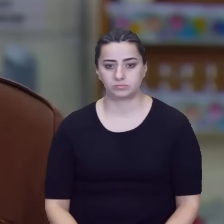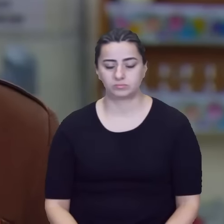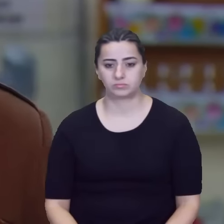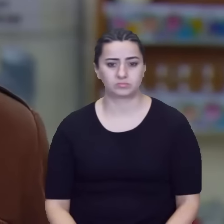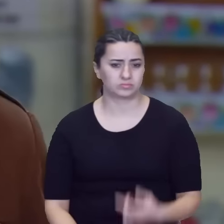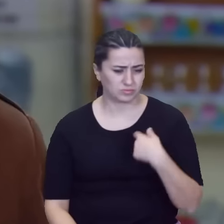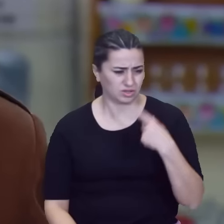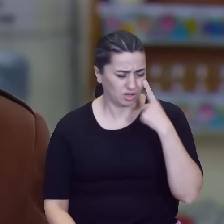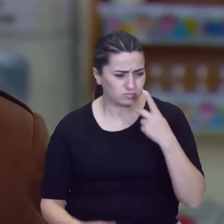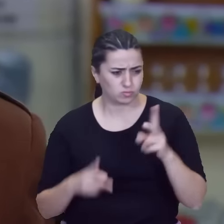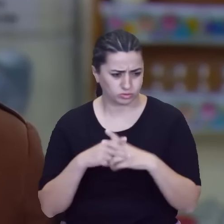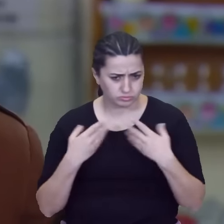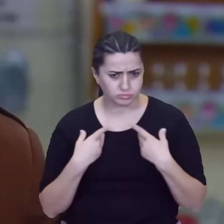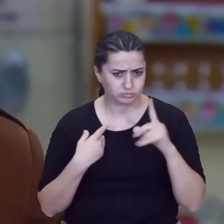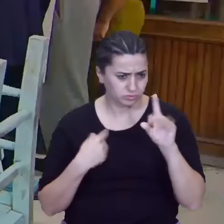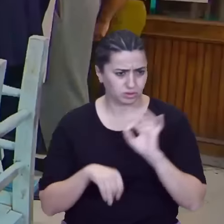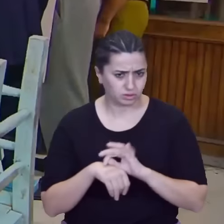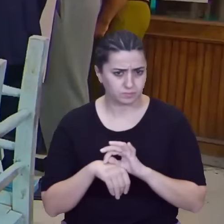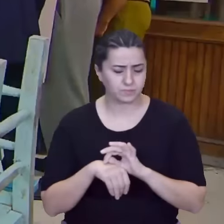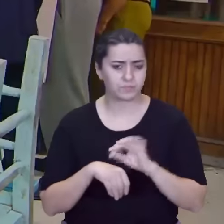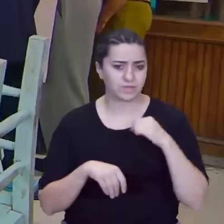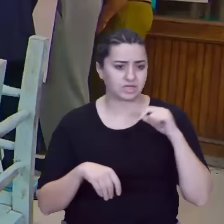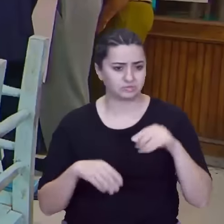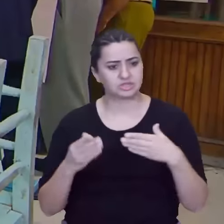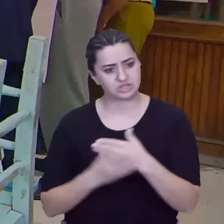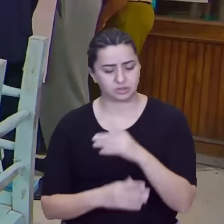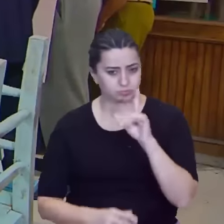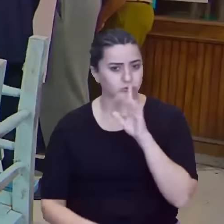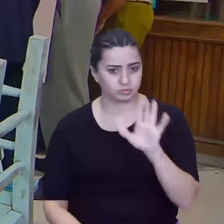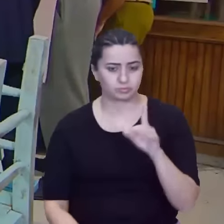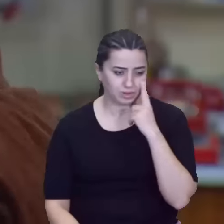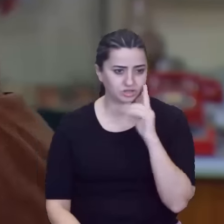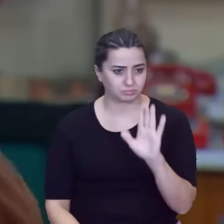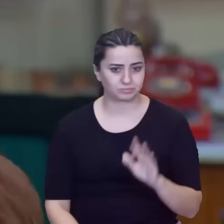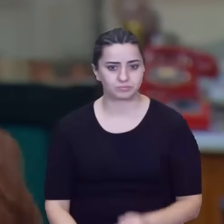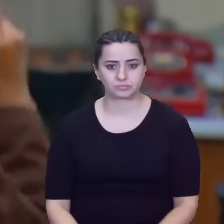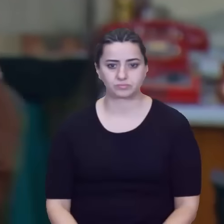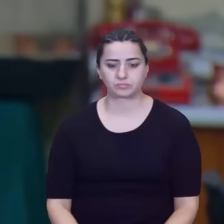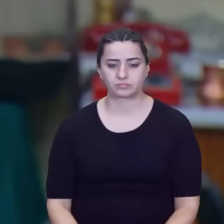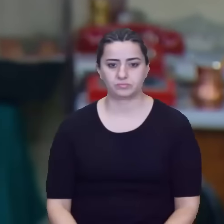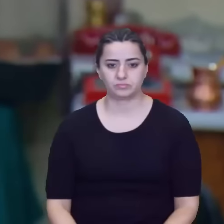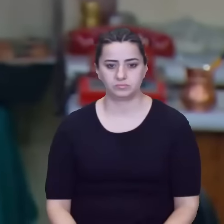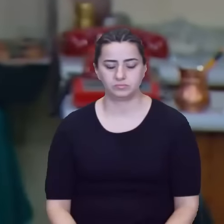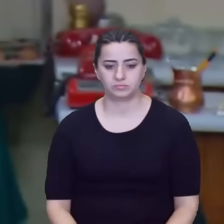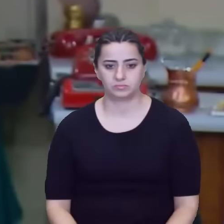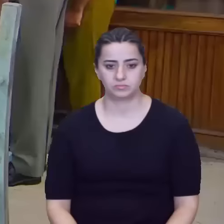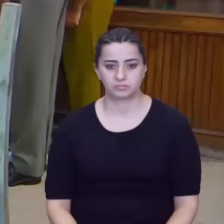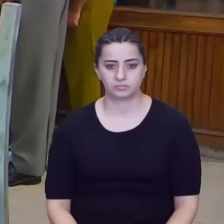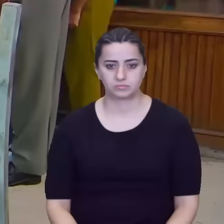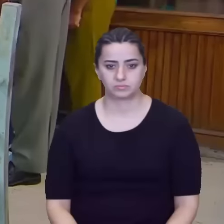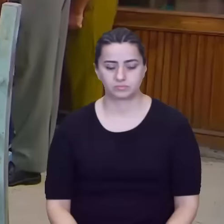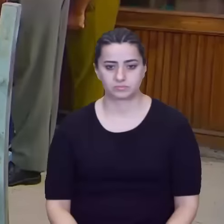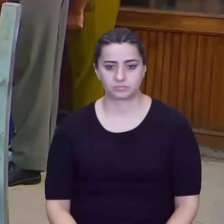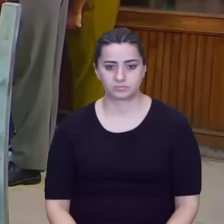Ya devletem ben, emniyetin azı dişim. Bir dakika dur. Şimdi gireceğim, halledeceğim. Sus, bakacağım şimdi. Ekselinde dönerek